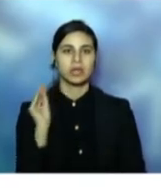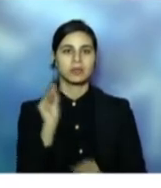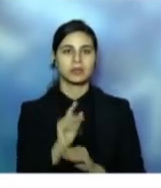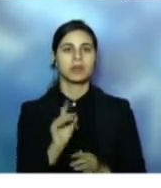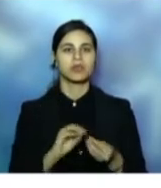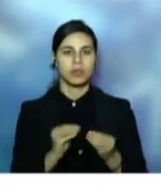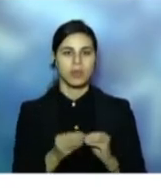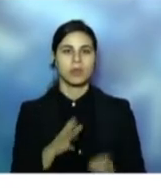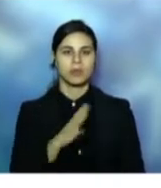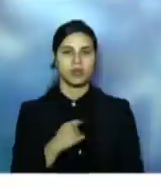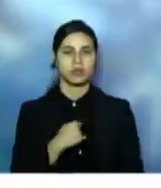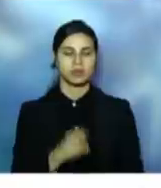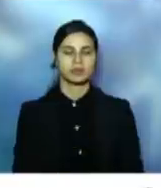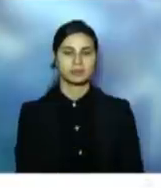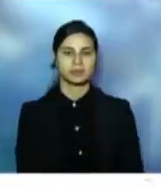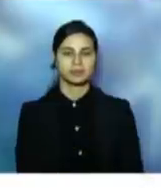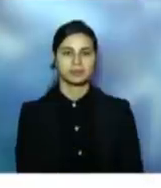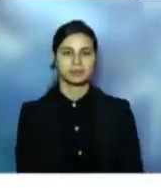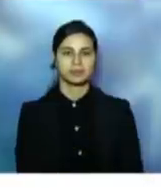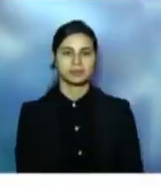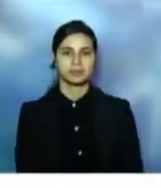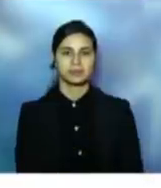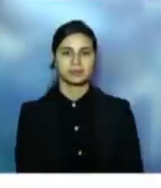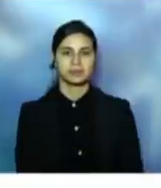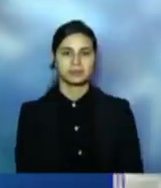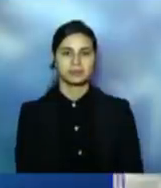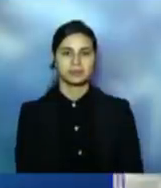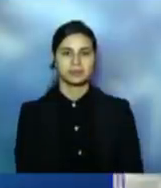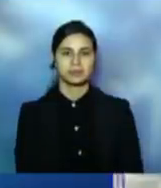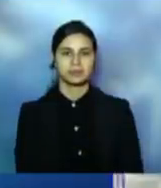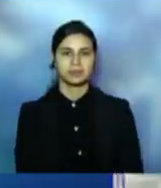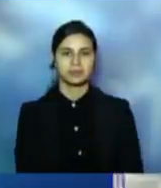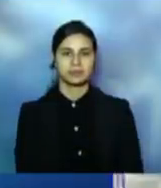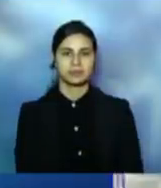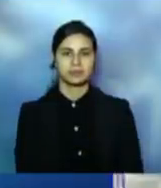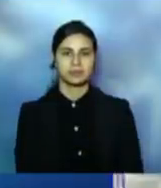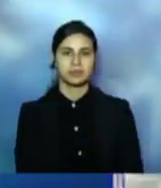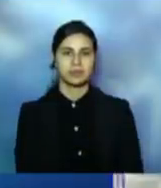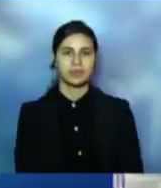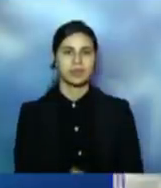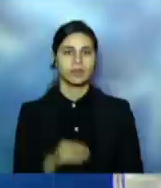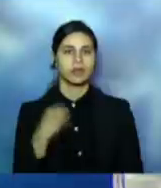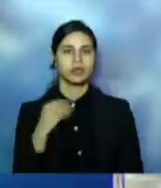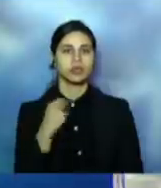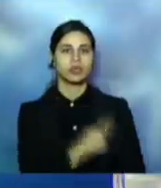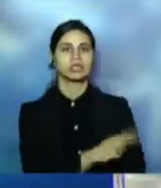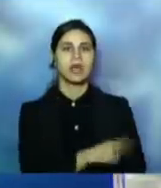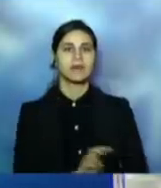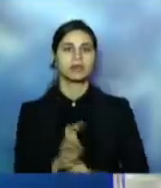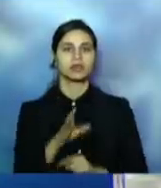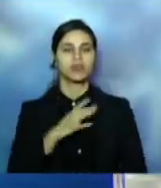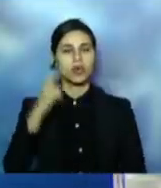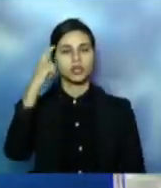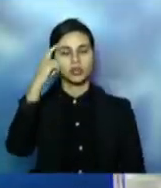რაღაც პრობლემა მქონდა. დია. ხოდა რომ მე მიყვანენ თურქის ავანყოფაში, ინსულტის ნიშნები